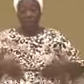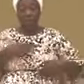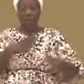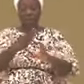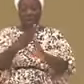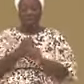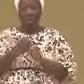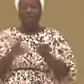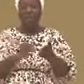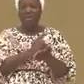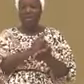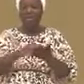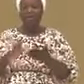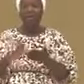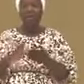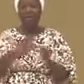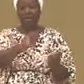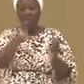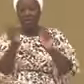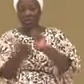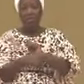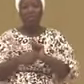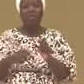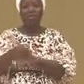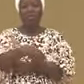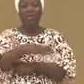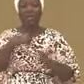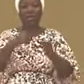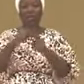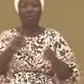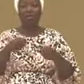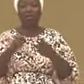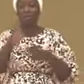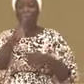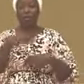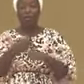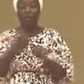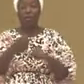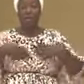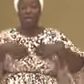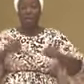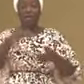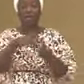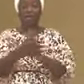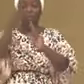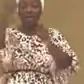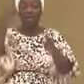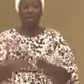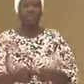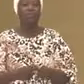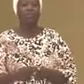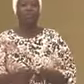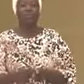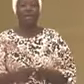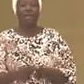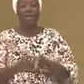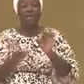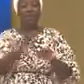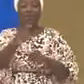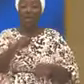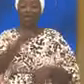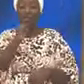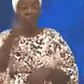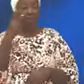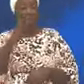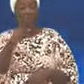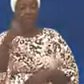divine ce soit et tu seras bien portants au nom de jésus si tu n'avais pas vois